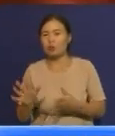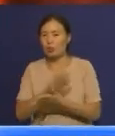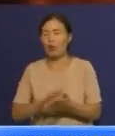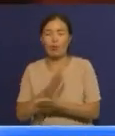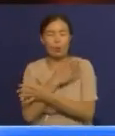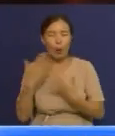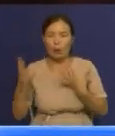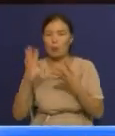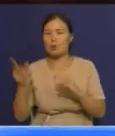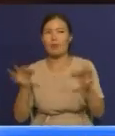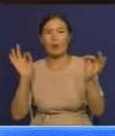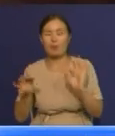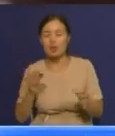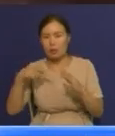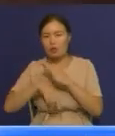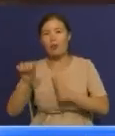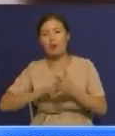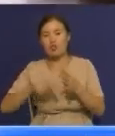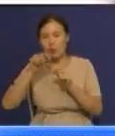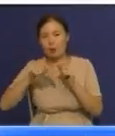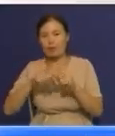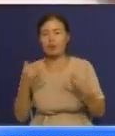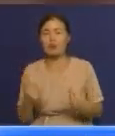нет и и дознавателя устанавливать причины данного пожара